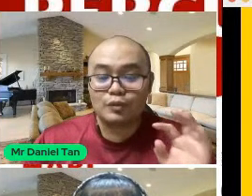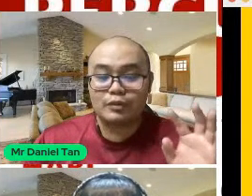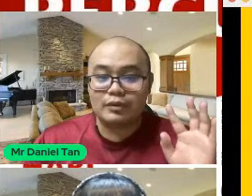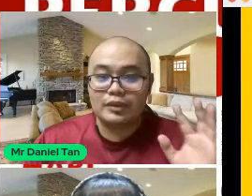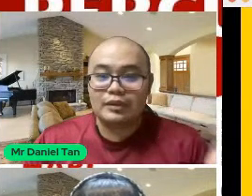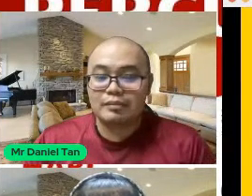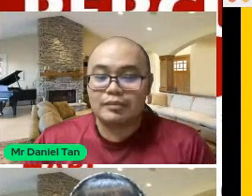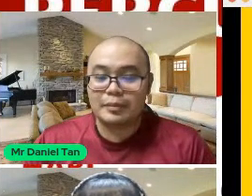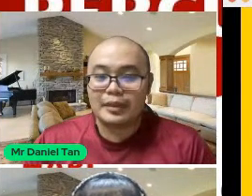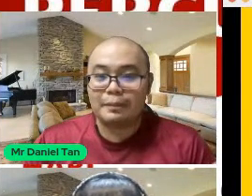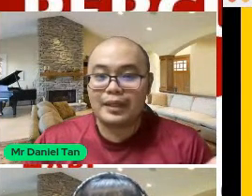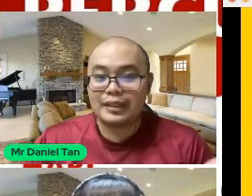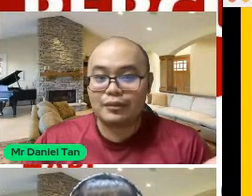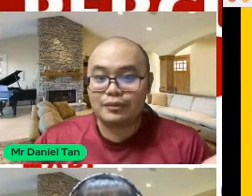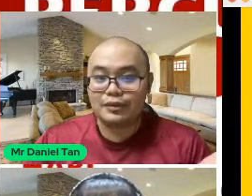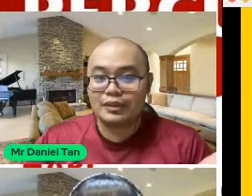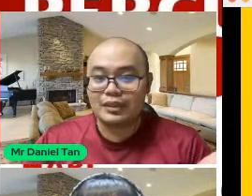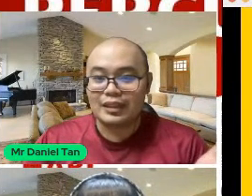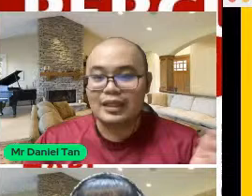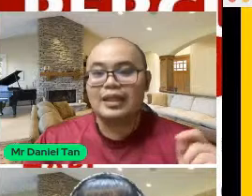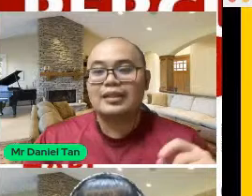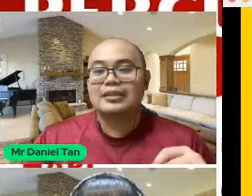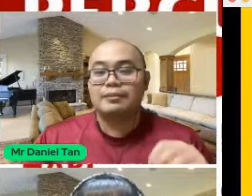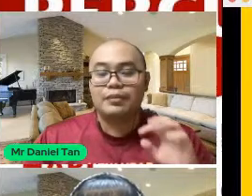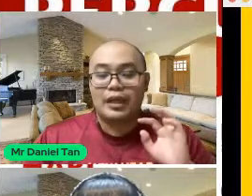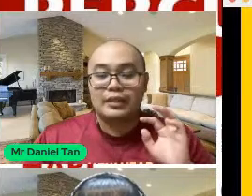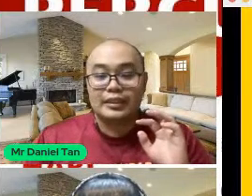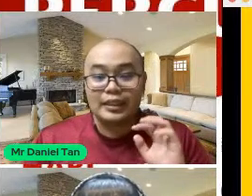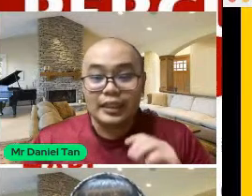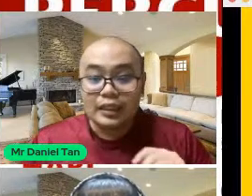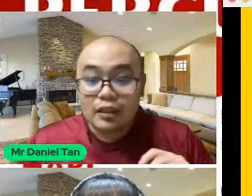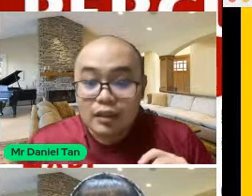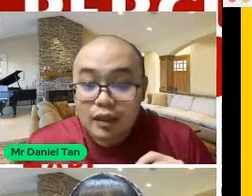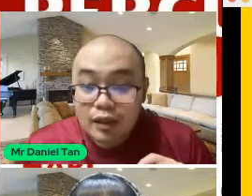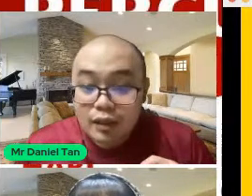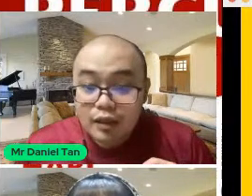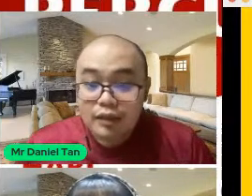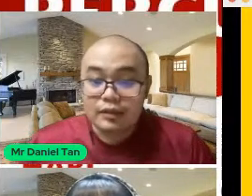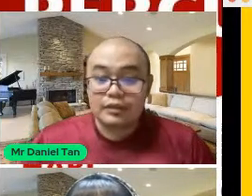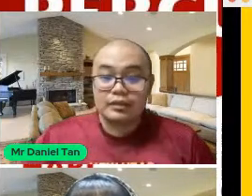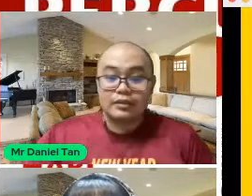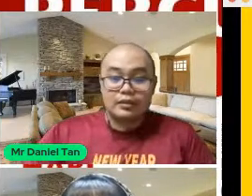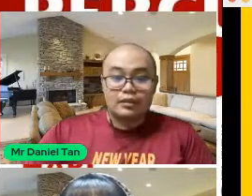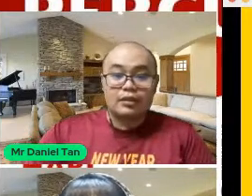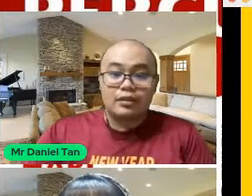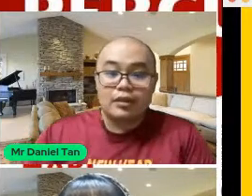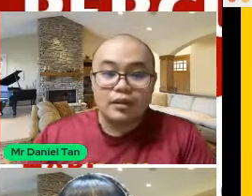untuk beberapa tahun sebab ada di